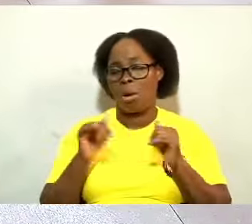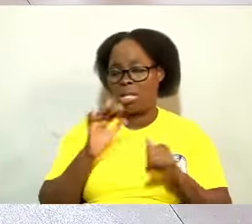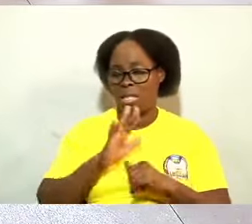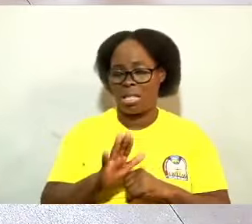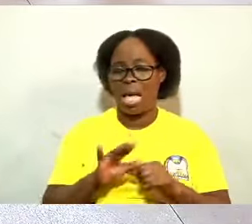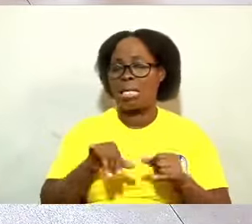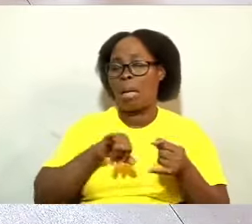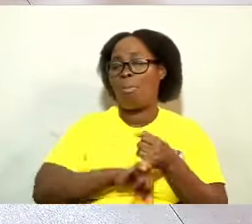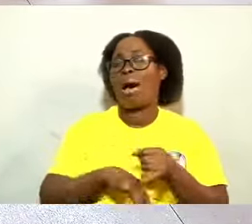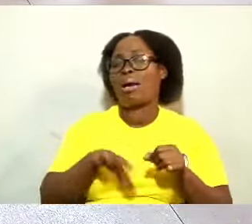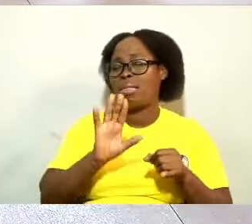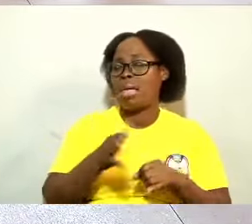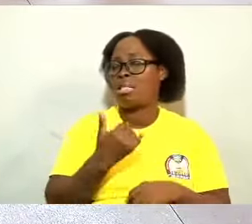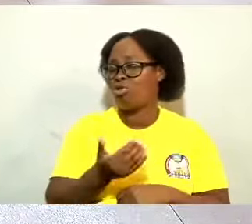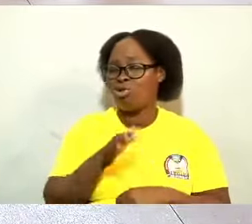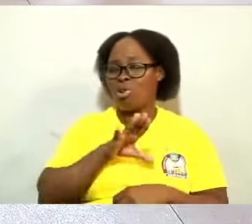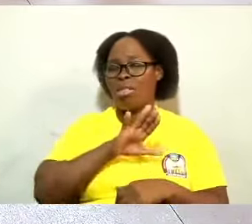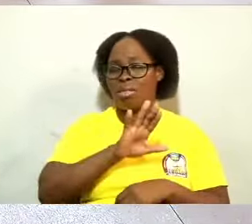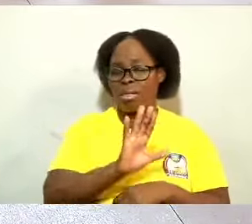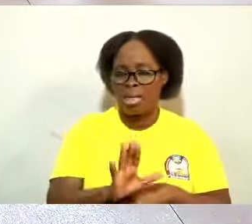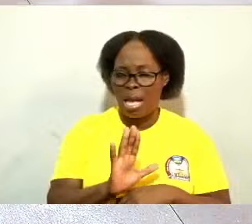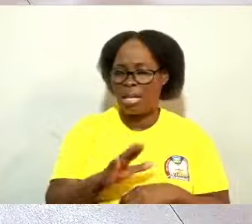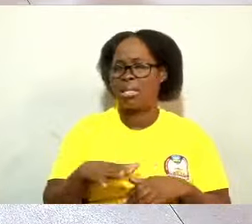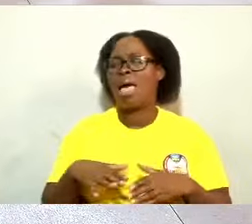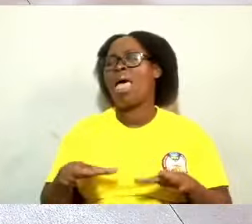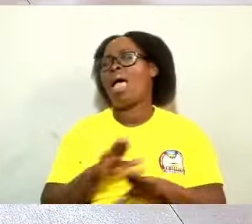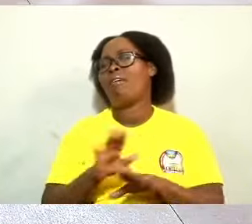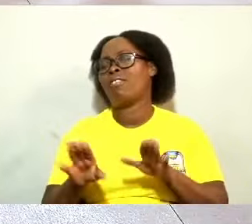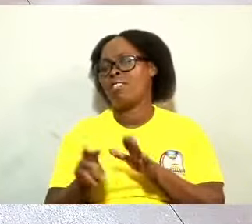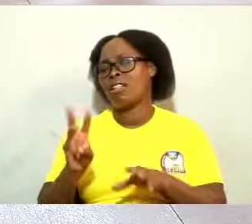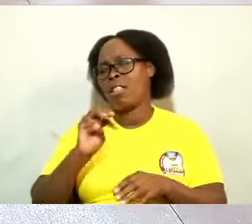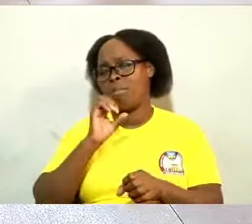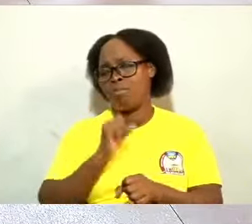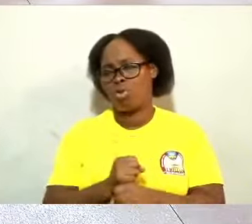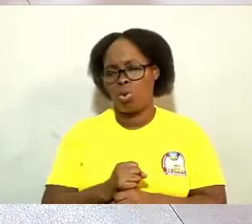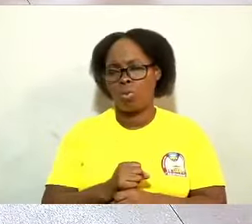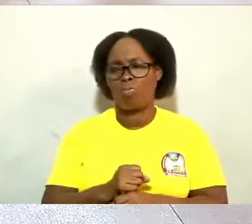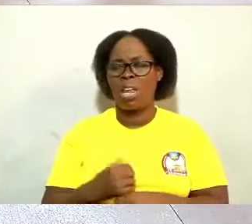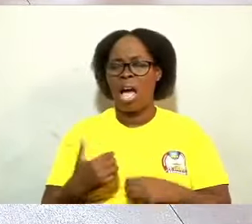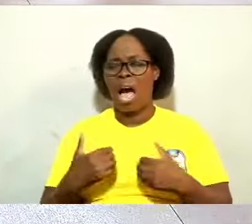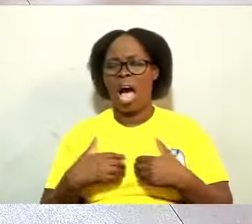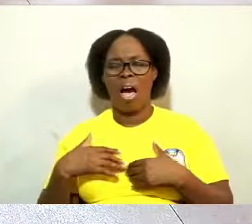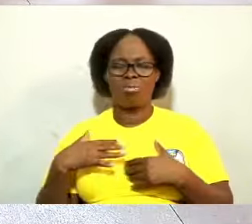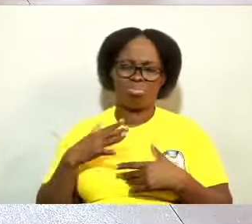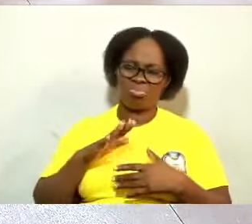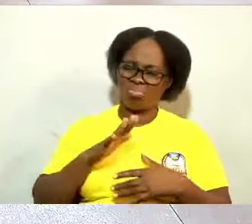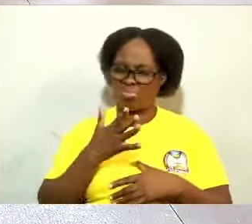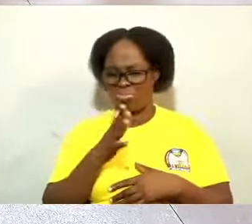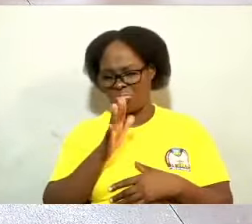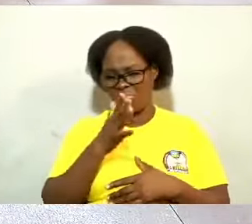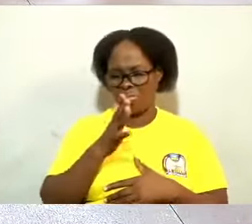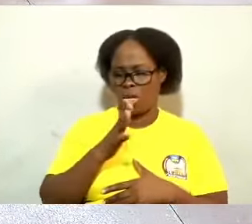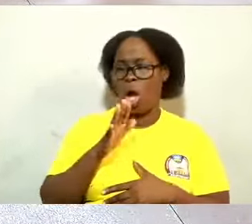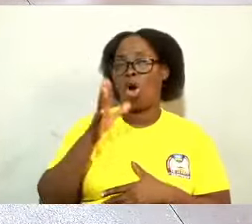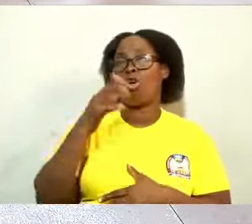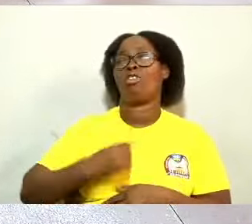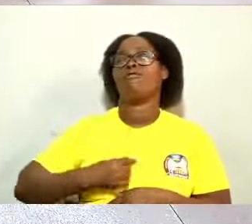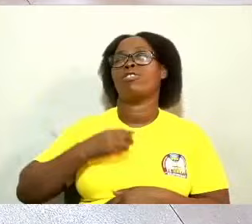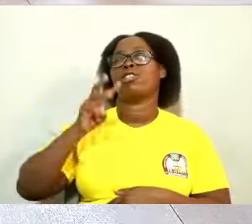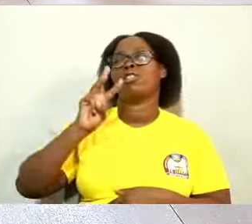katika ndoa yao, katika watoto wao, katika shughuli zao, wana mashaka. Mungu amewatembea kwa njia